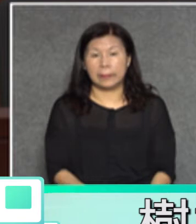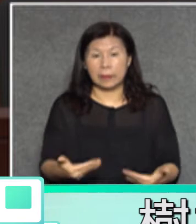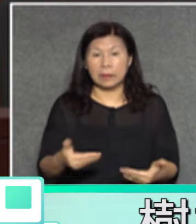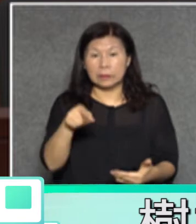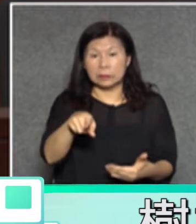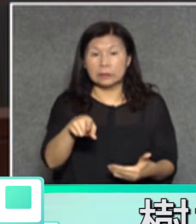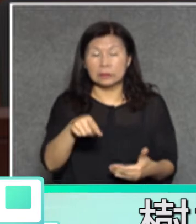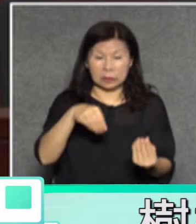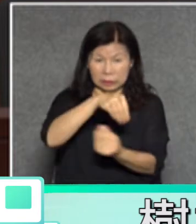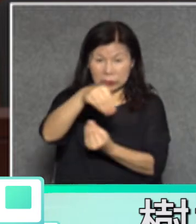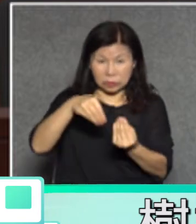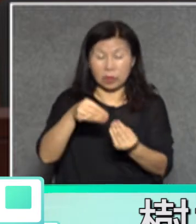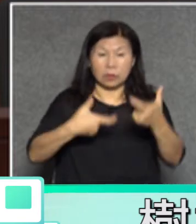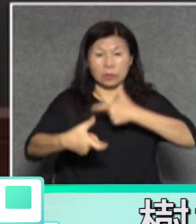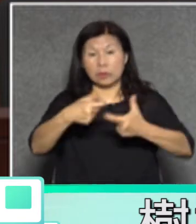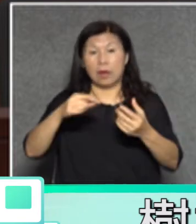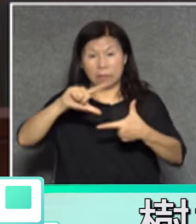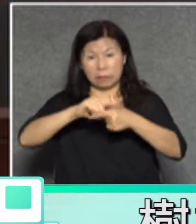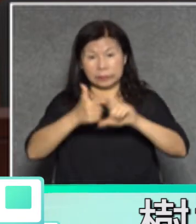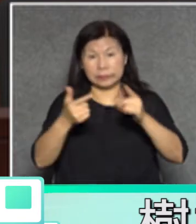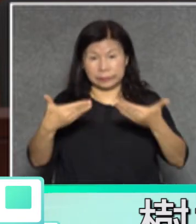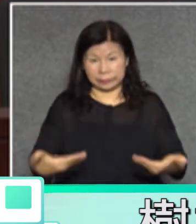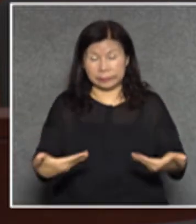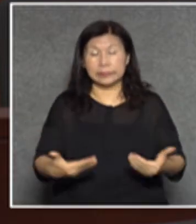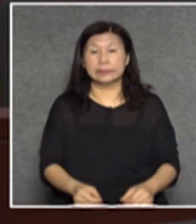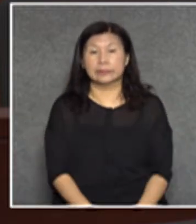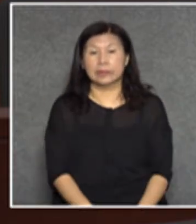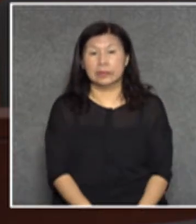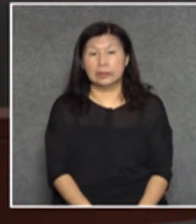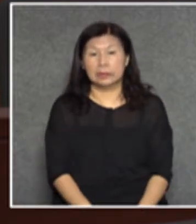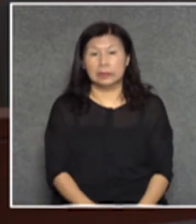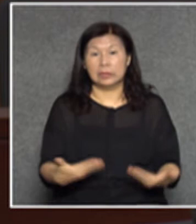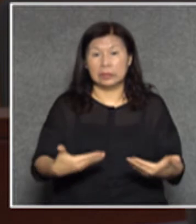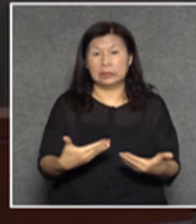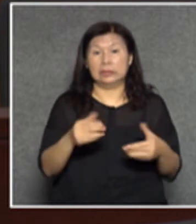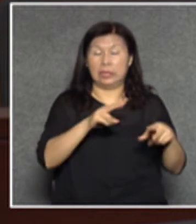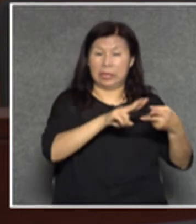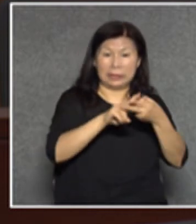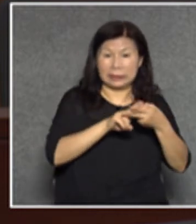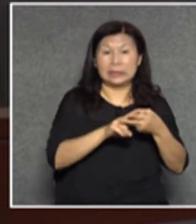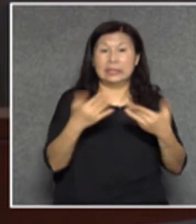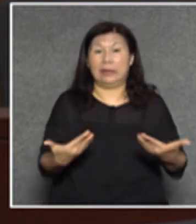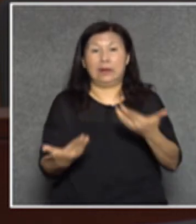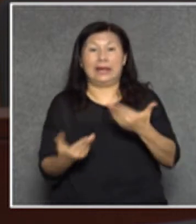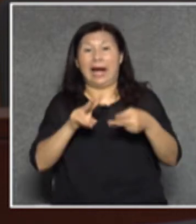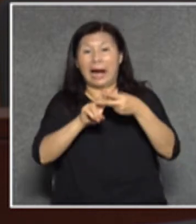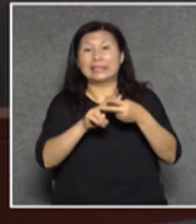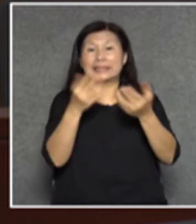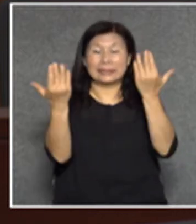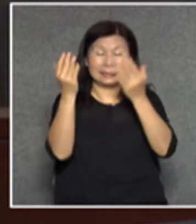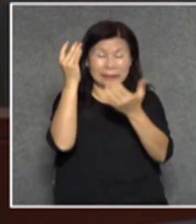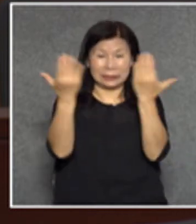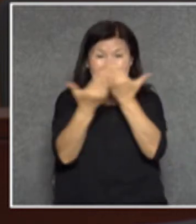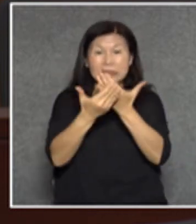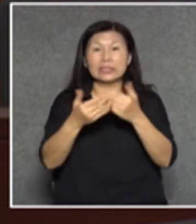嘅營運方法同而家營運緊嘅電台，或者係進入場